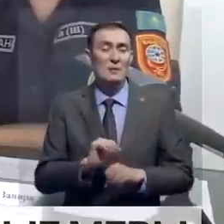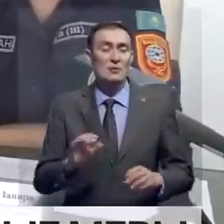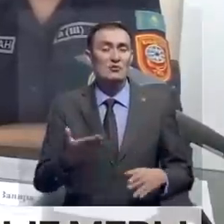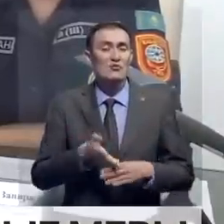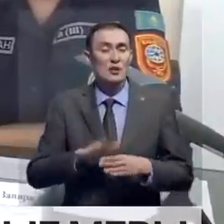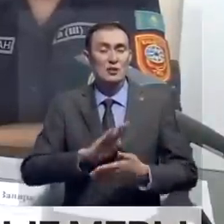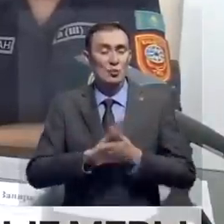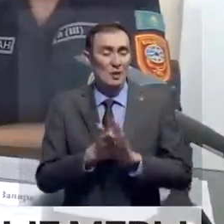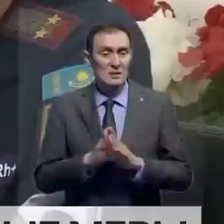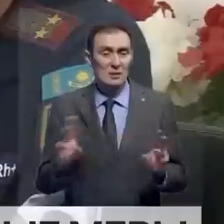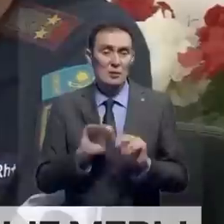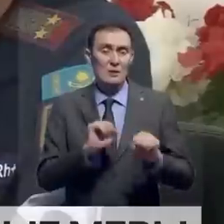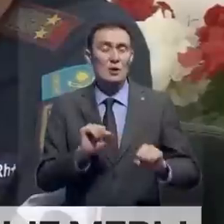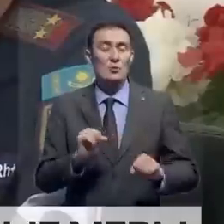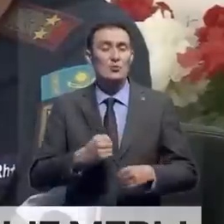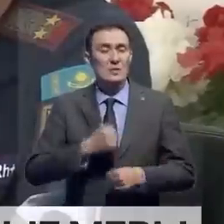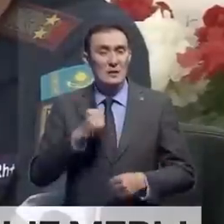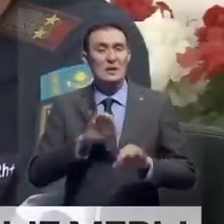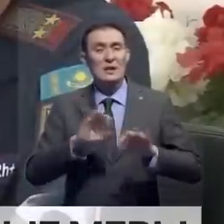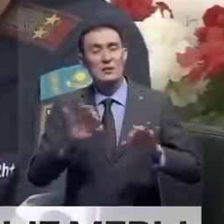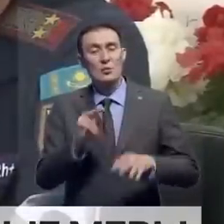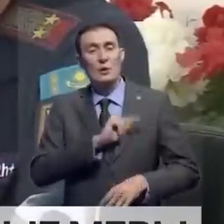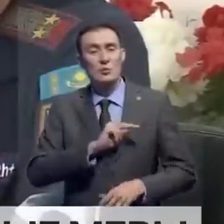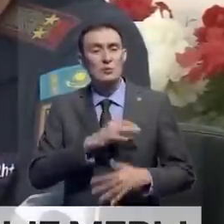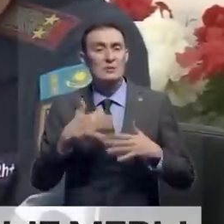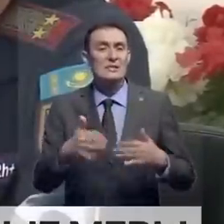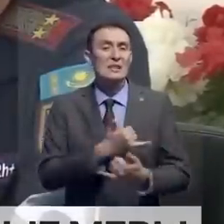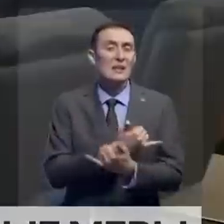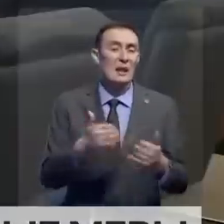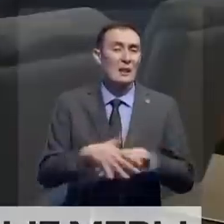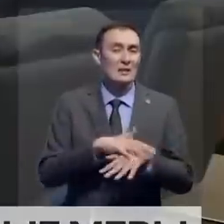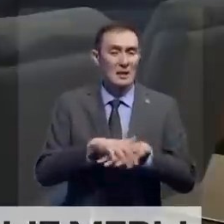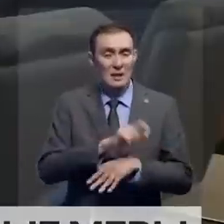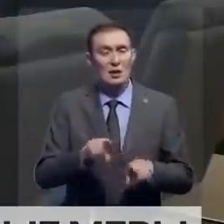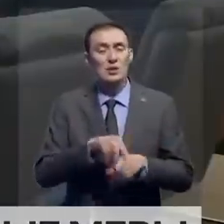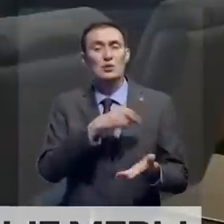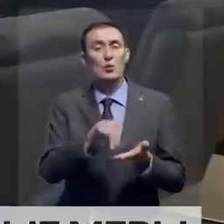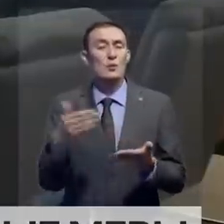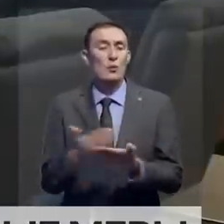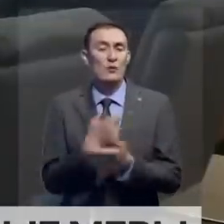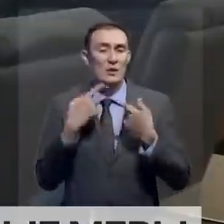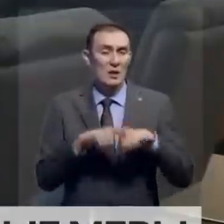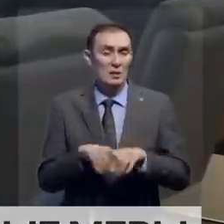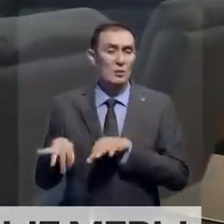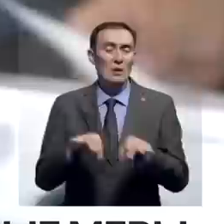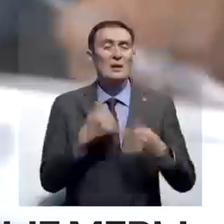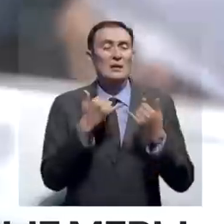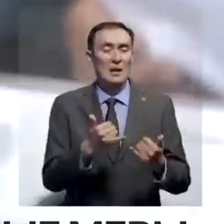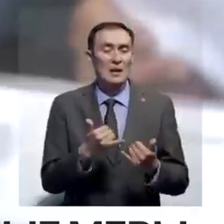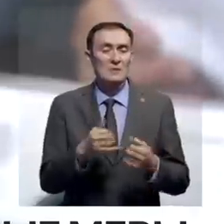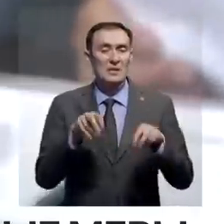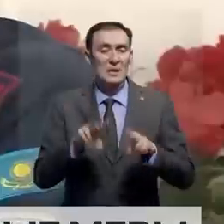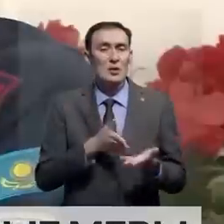ситуаций местные власти намерены усилить разъяснительную работу среди населения а также закупить новую технику для спасательных